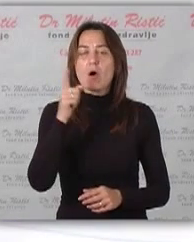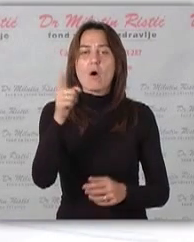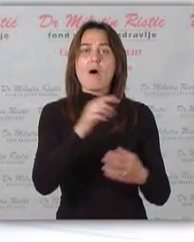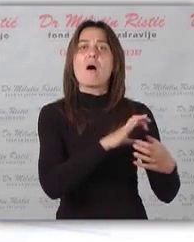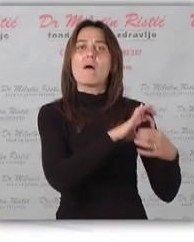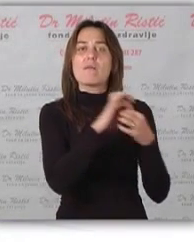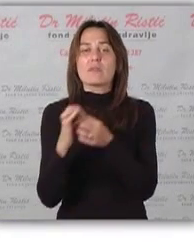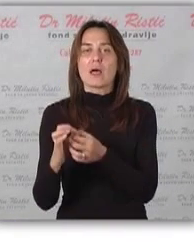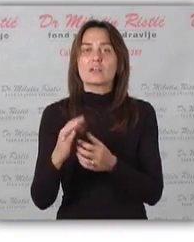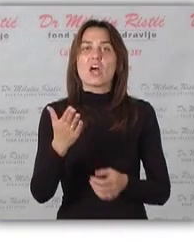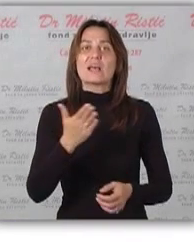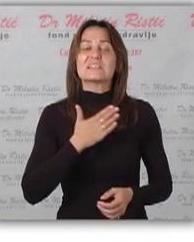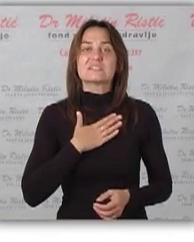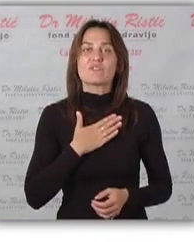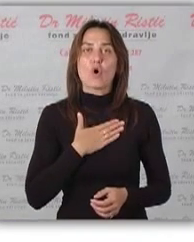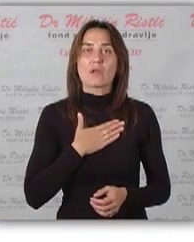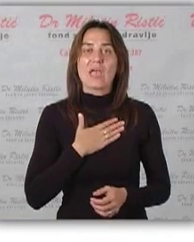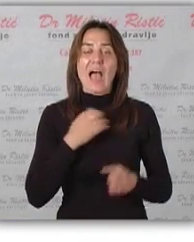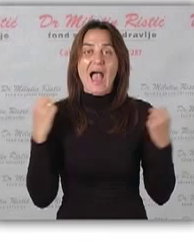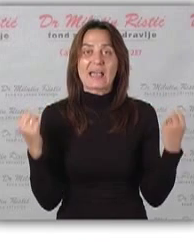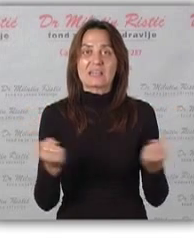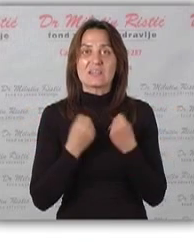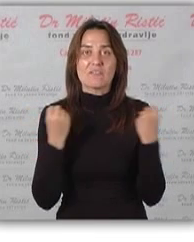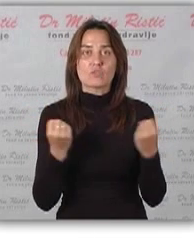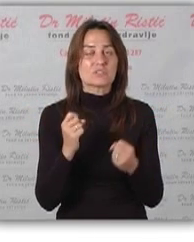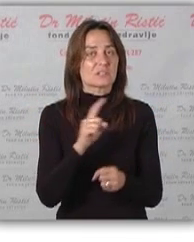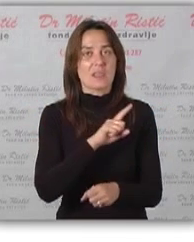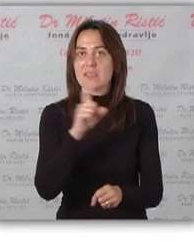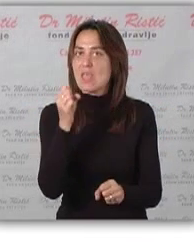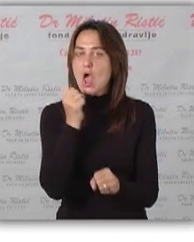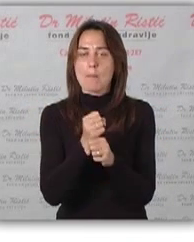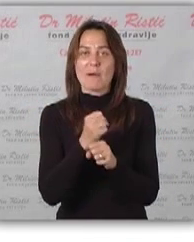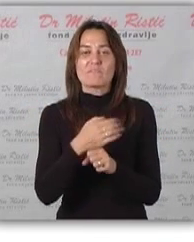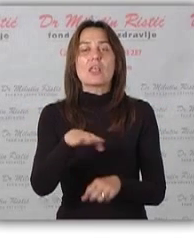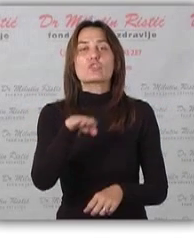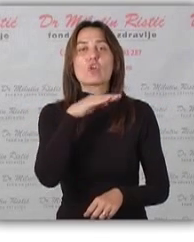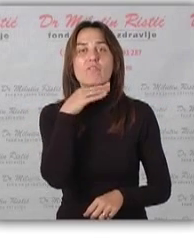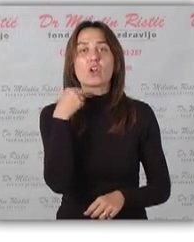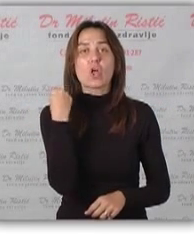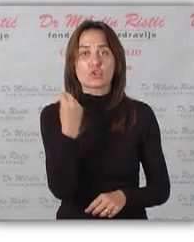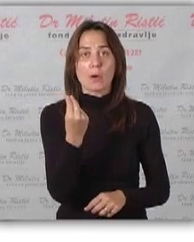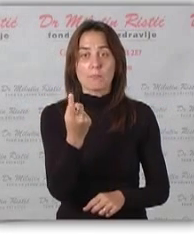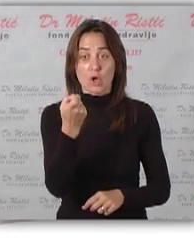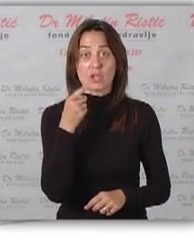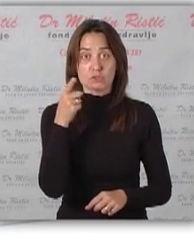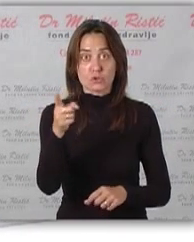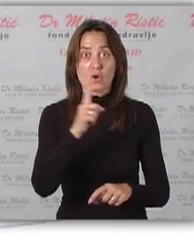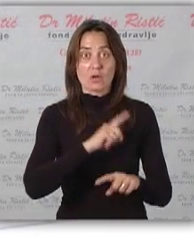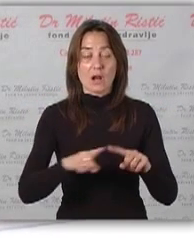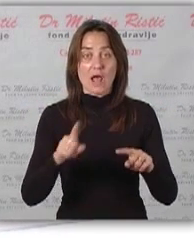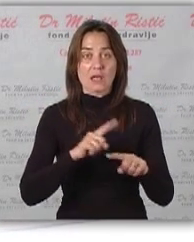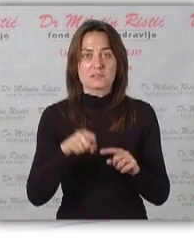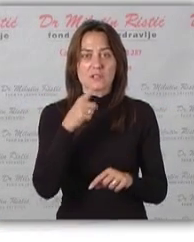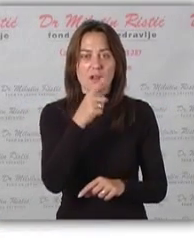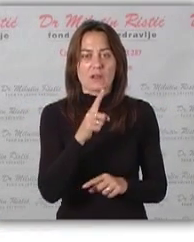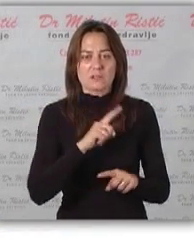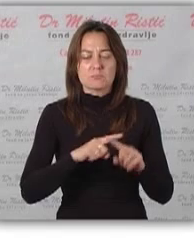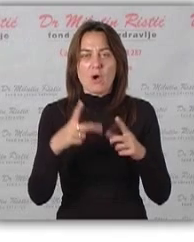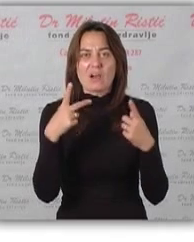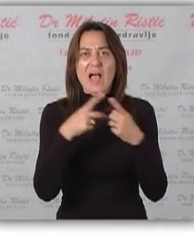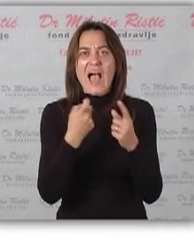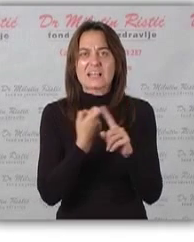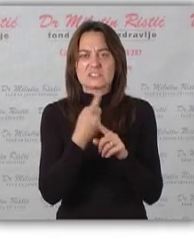Perfekcionista najčešće svoje onda aktivnosti ne obavi dovoljno dobro iz tog razloga što je